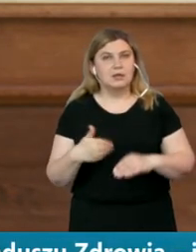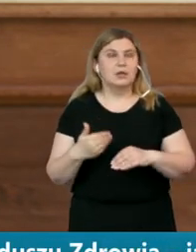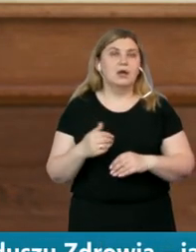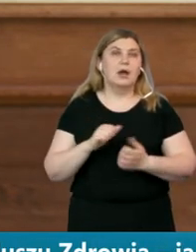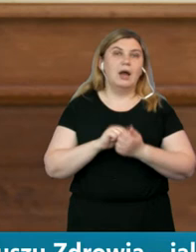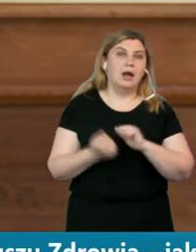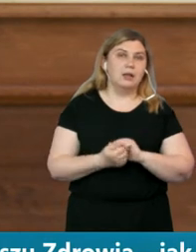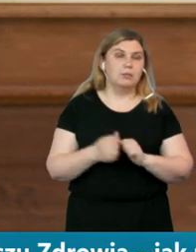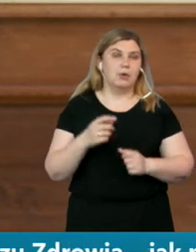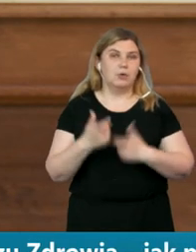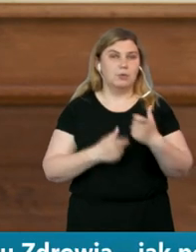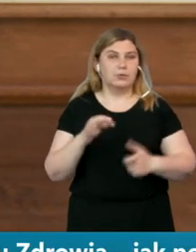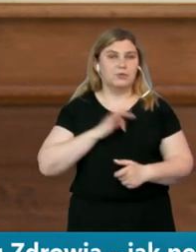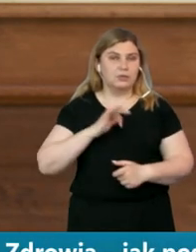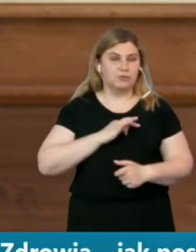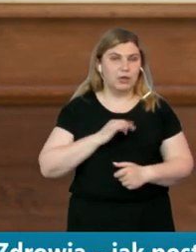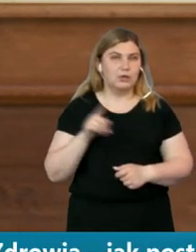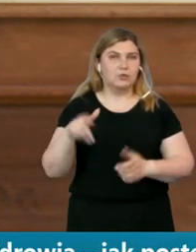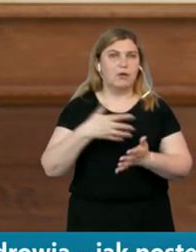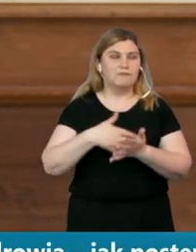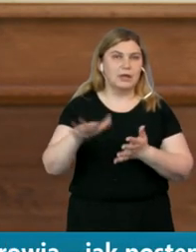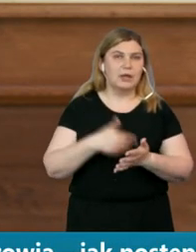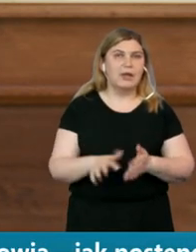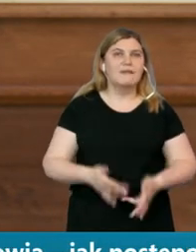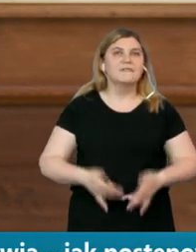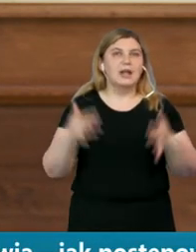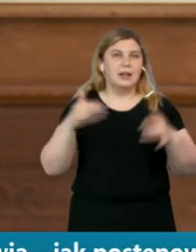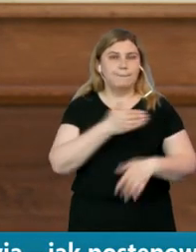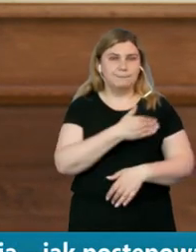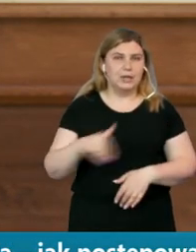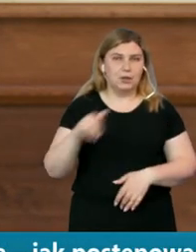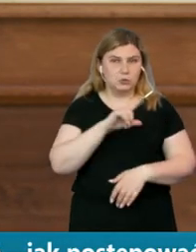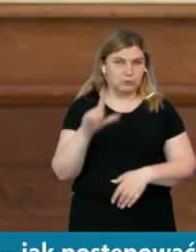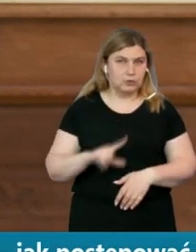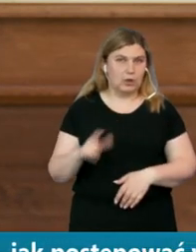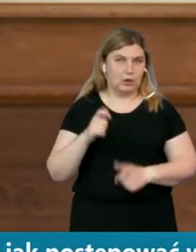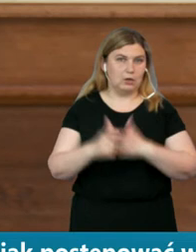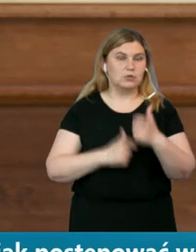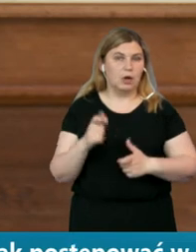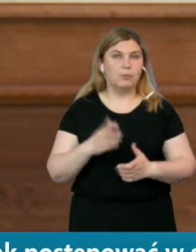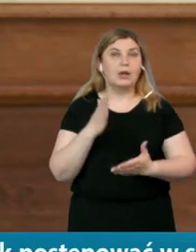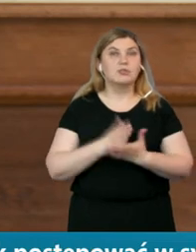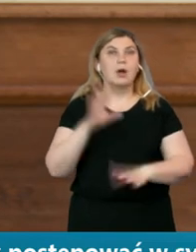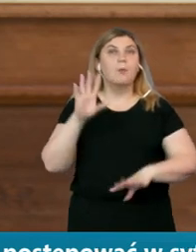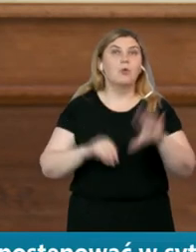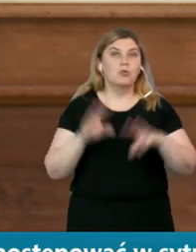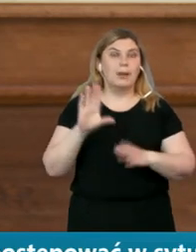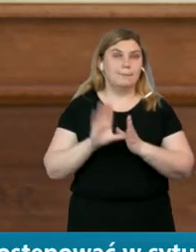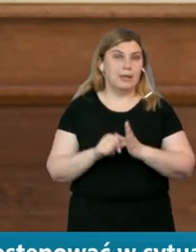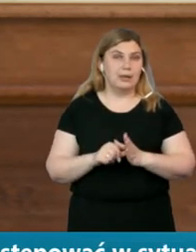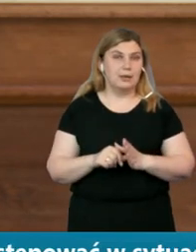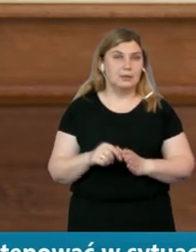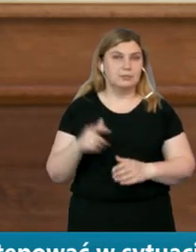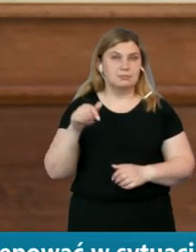robienie wyłącznie za swoje. Są to wydatki rzędu setek milionów złotych, więc robienie wyłącznie z budżetu miasta byłoby